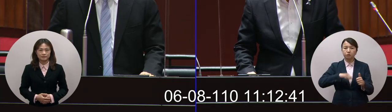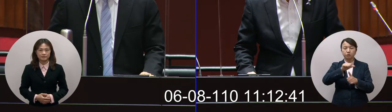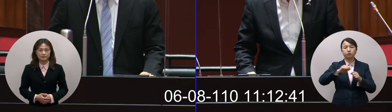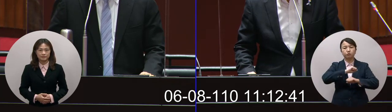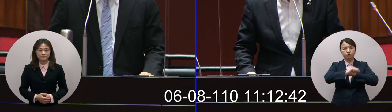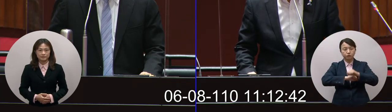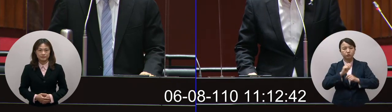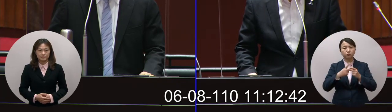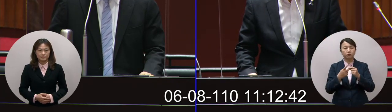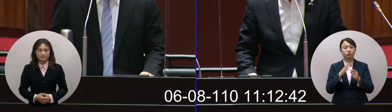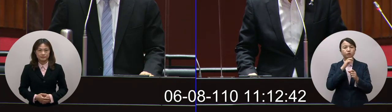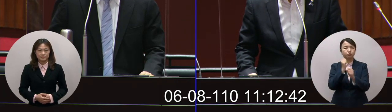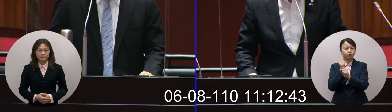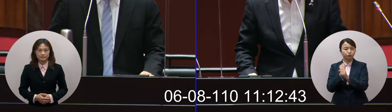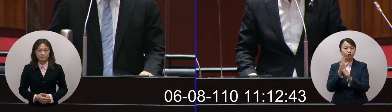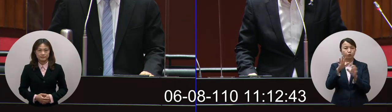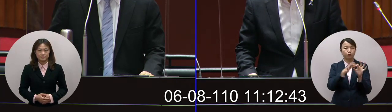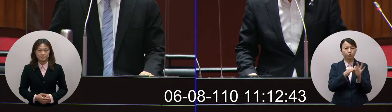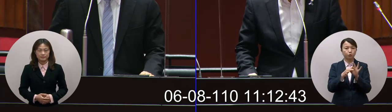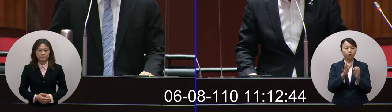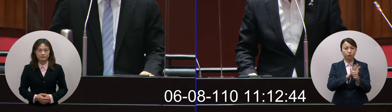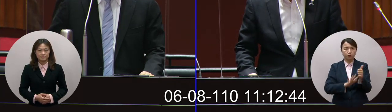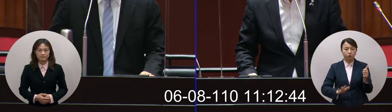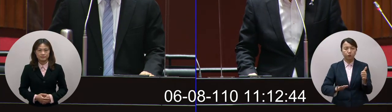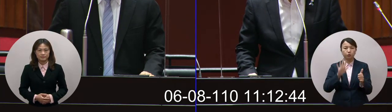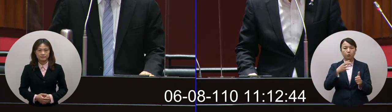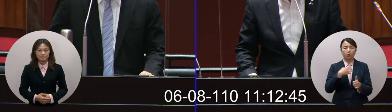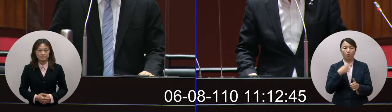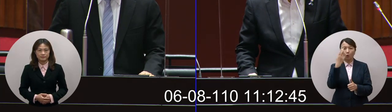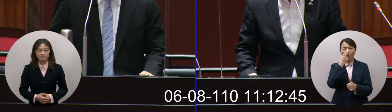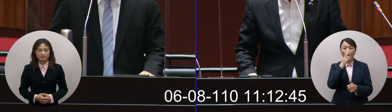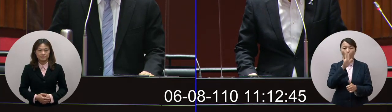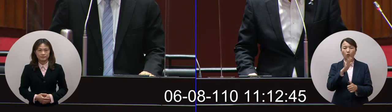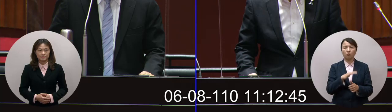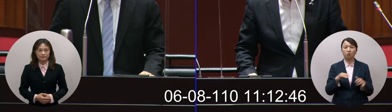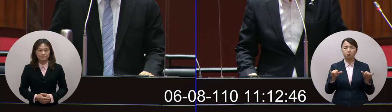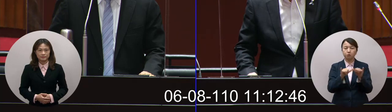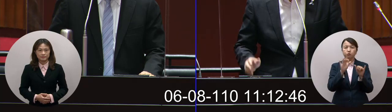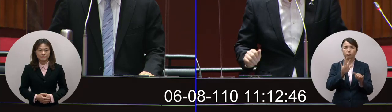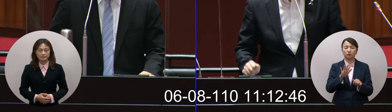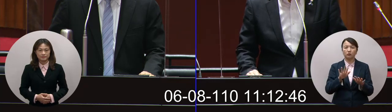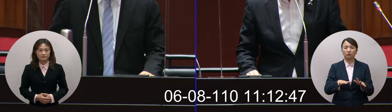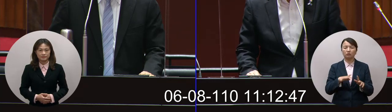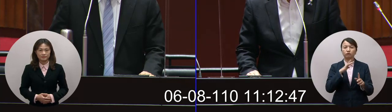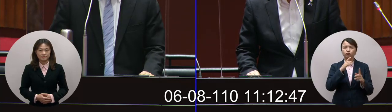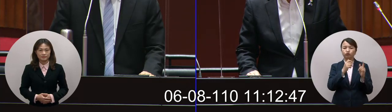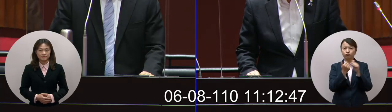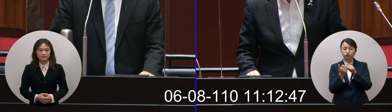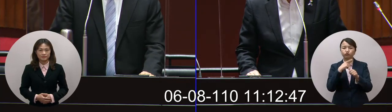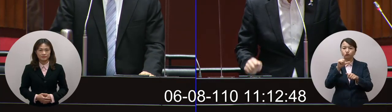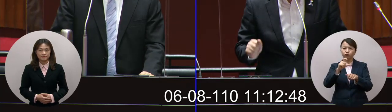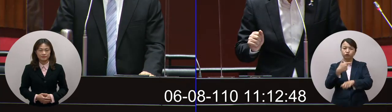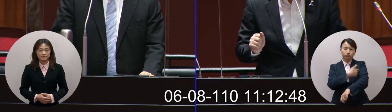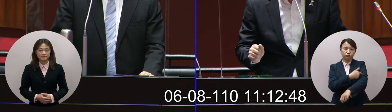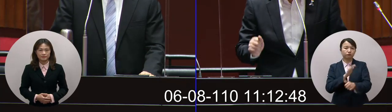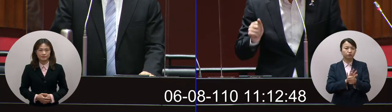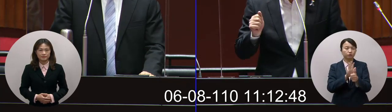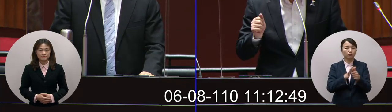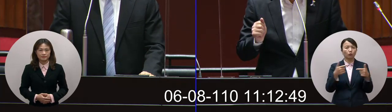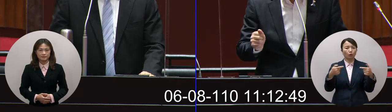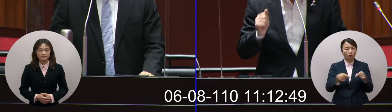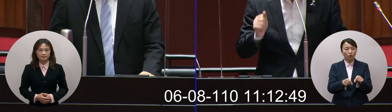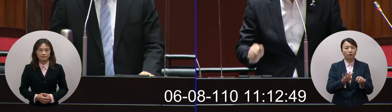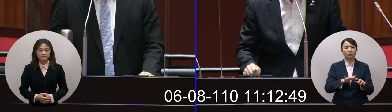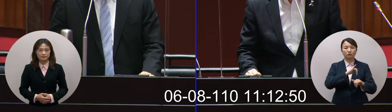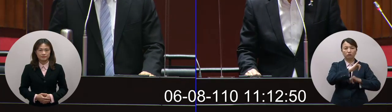活跟生产都造成一定的这个威胁与冲击。生命的危险它需要靠疫苗，但是呢，我们生活